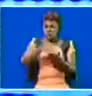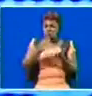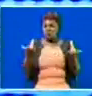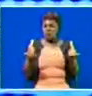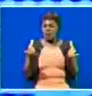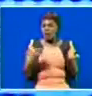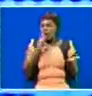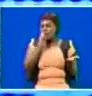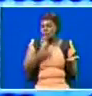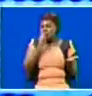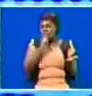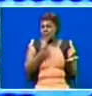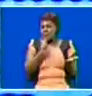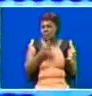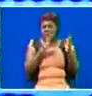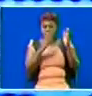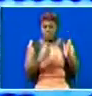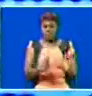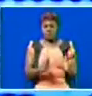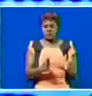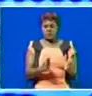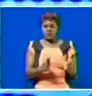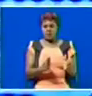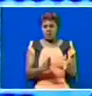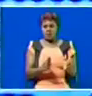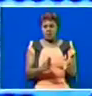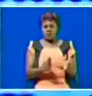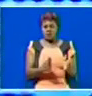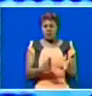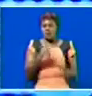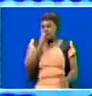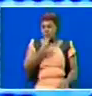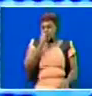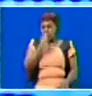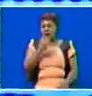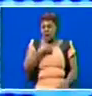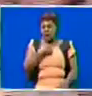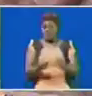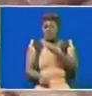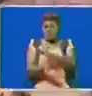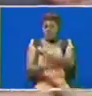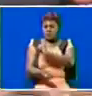ikoje nchini Tanzania? Mwanahabari mwenzangu Hassan Rajab Hassan na maelezo zaidi.